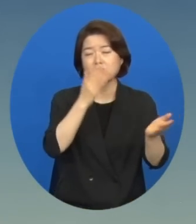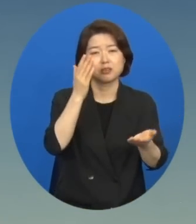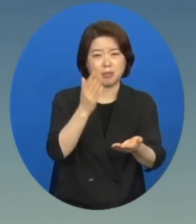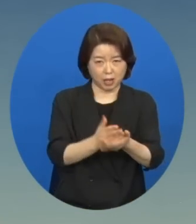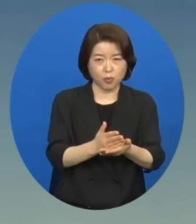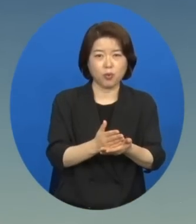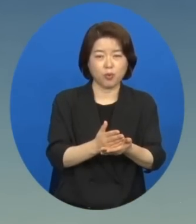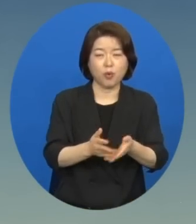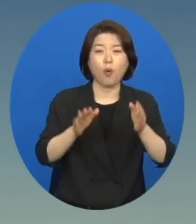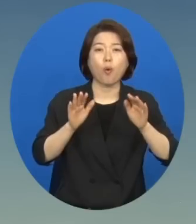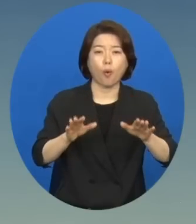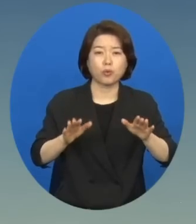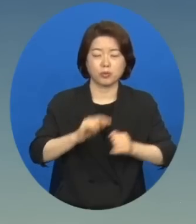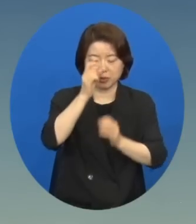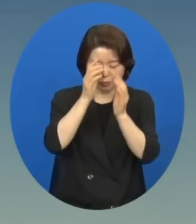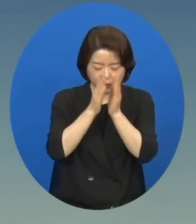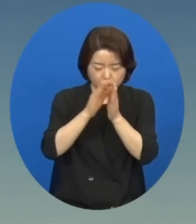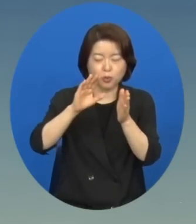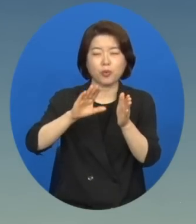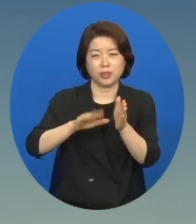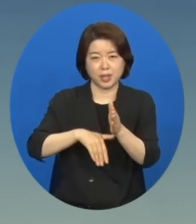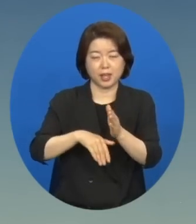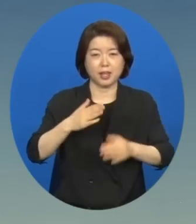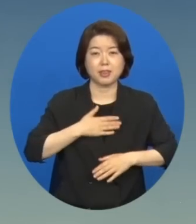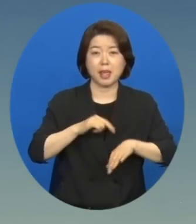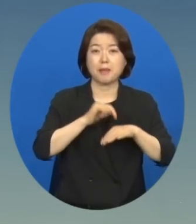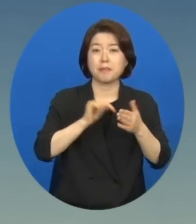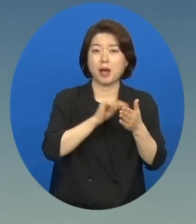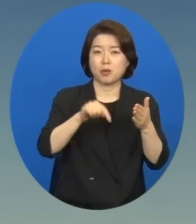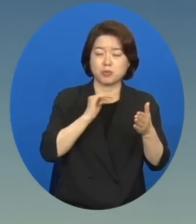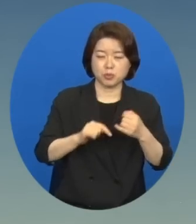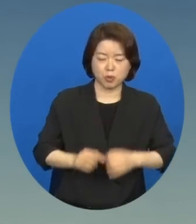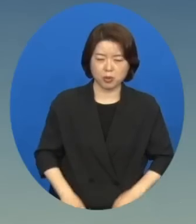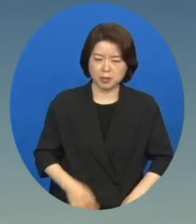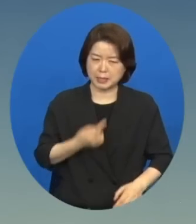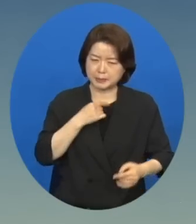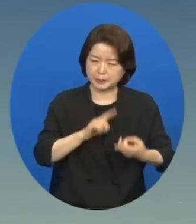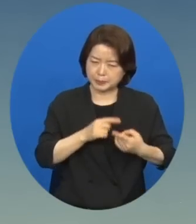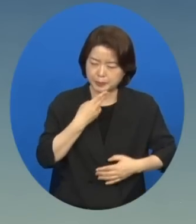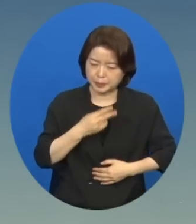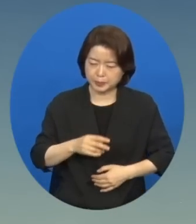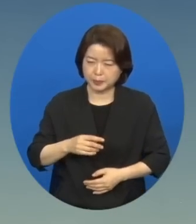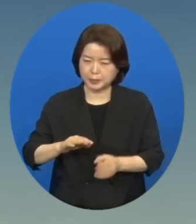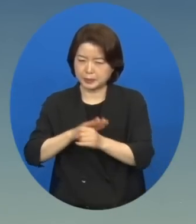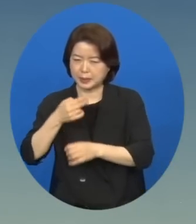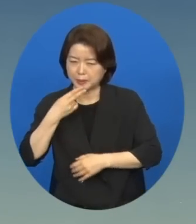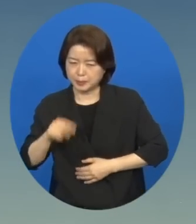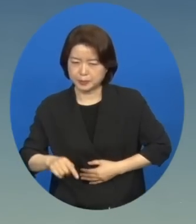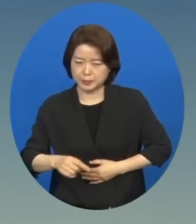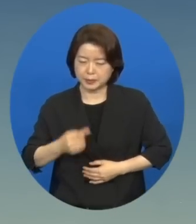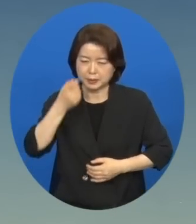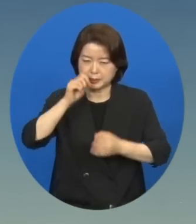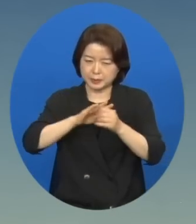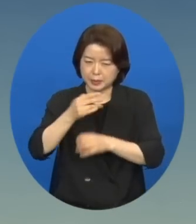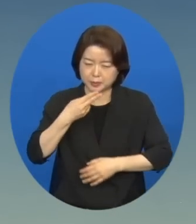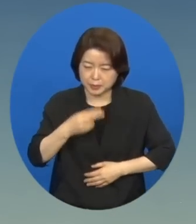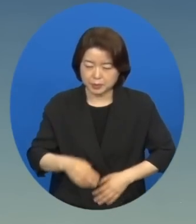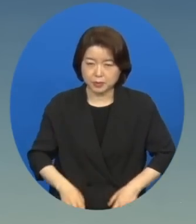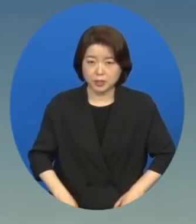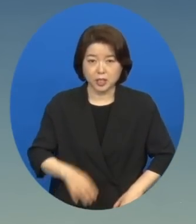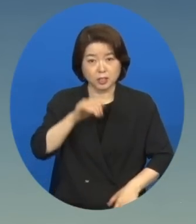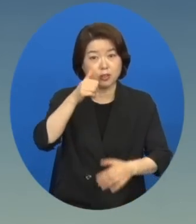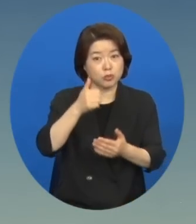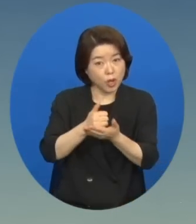오늘도 기도 시간에 내 마음에 무정하고 무관심한 거, 그게 뭐 죄라고? 근데 그 일에